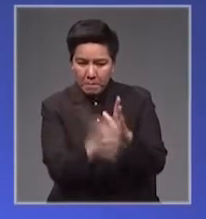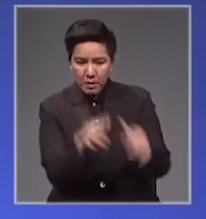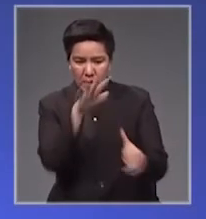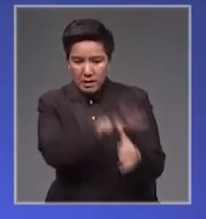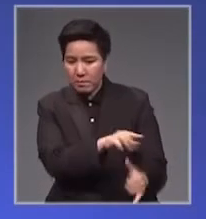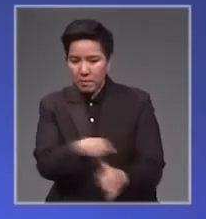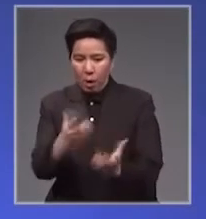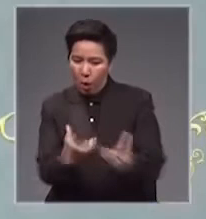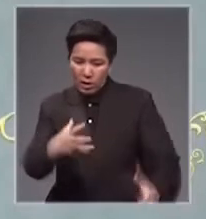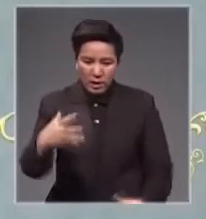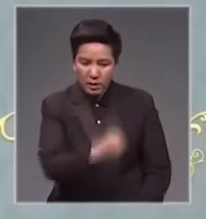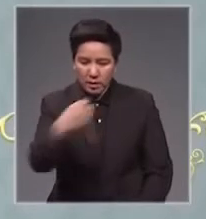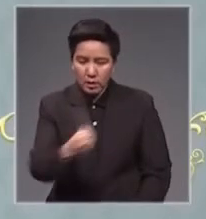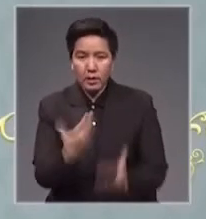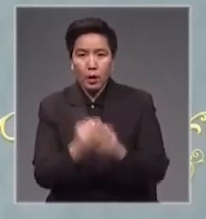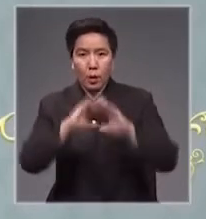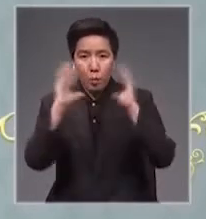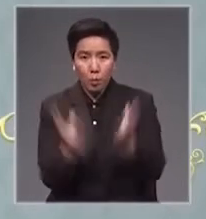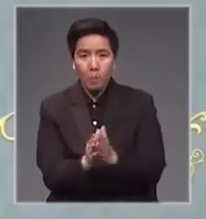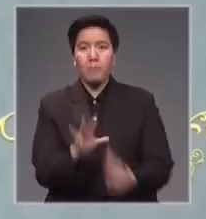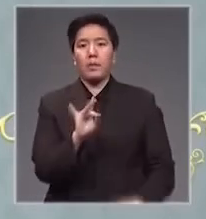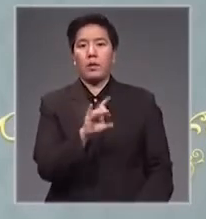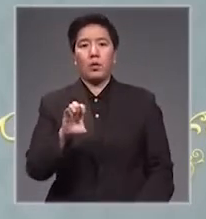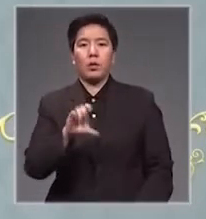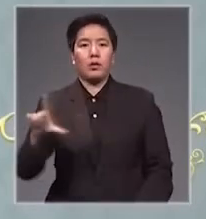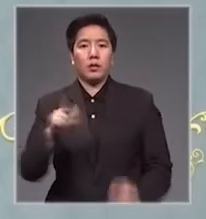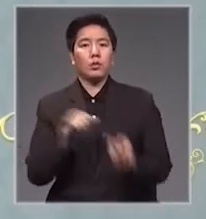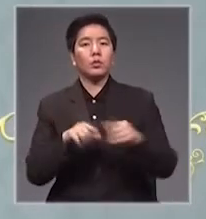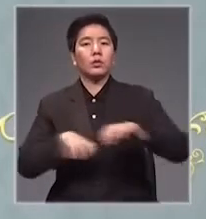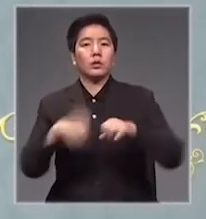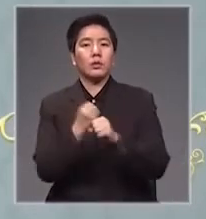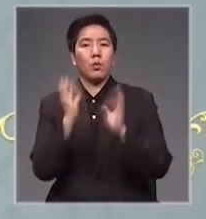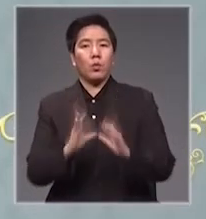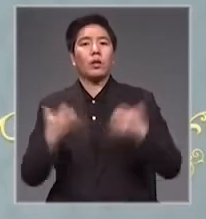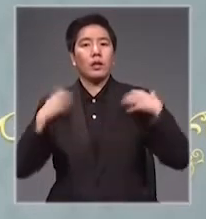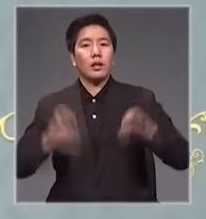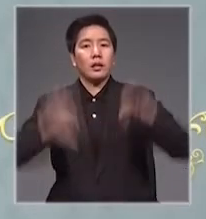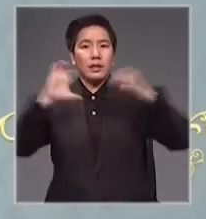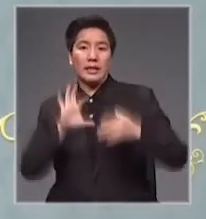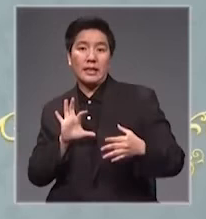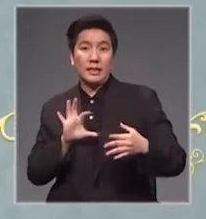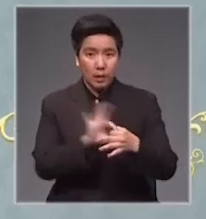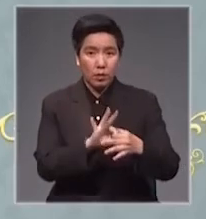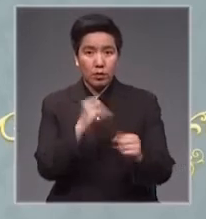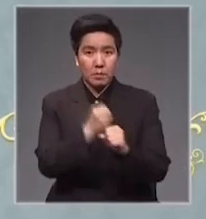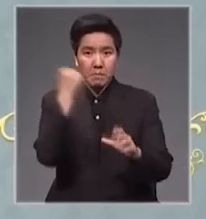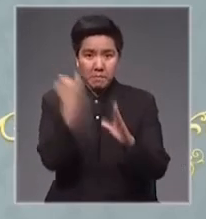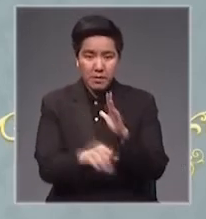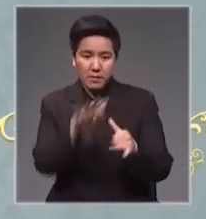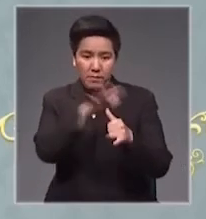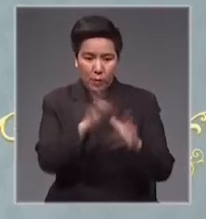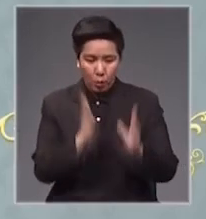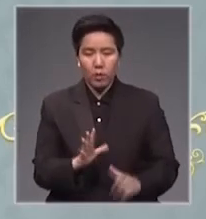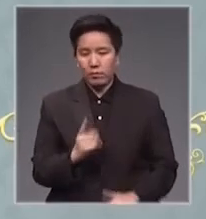อบ10ปีเป็นเงินเกือบ800ล้านบาทและดำเนินคดีกับเจ้าหน้าที่ของรัฐที่เข้าไปมีส่วนเกี่ยวข้องกับการค้ามนุษย์รวม